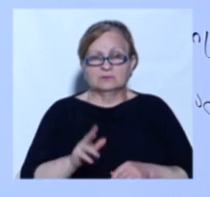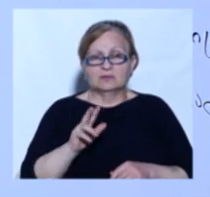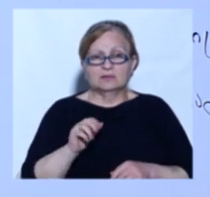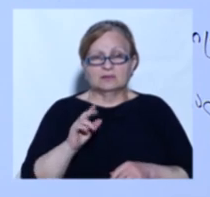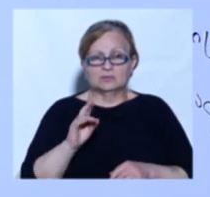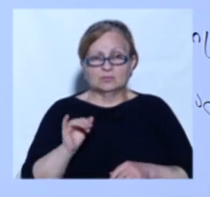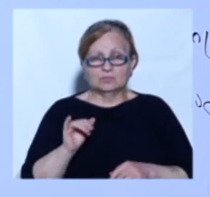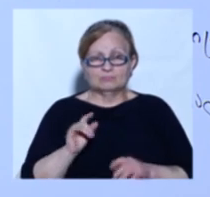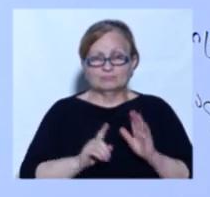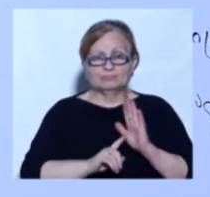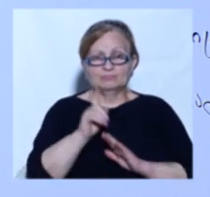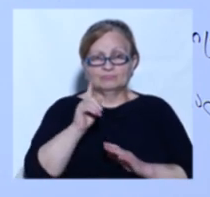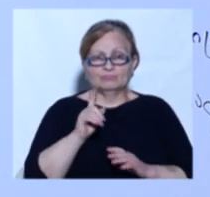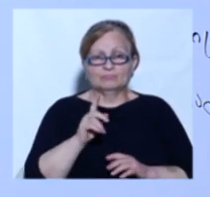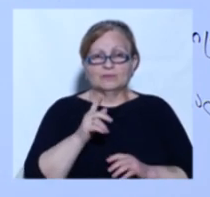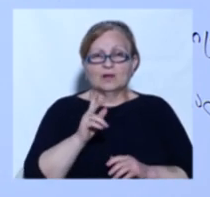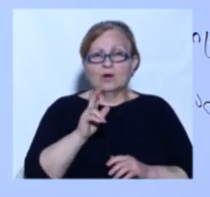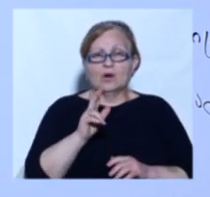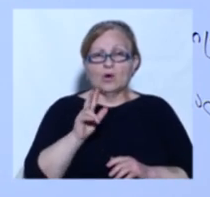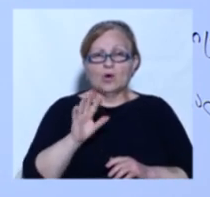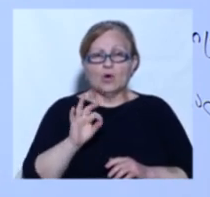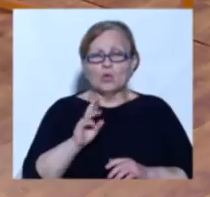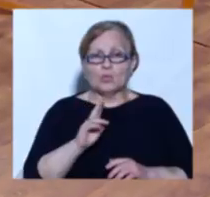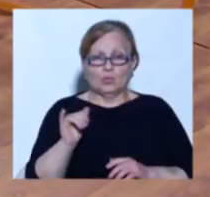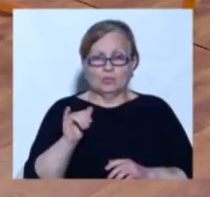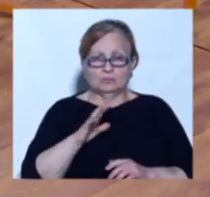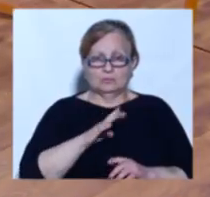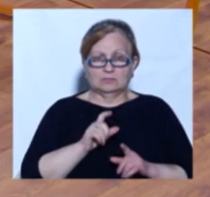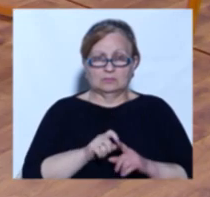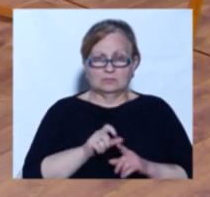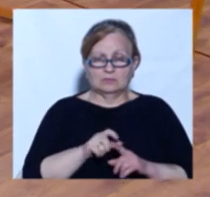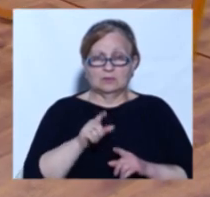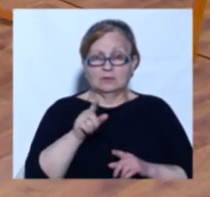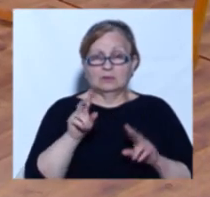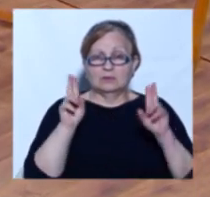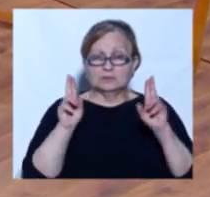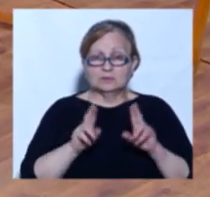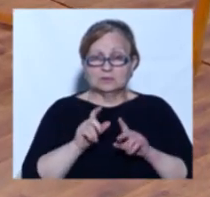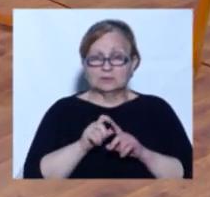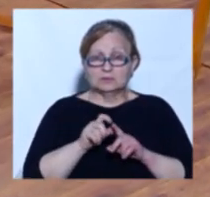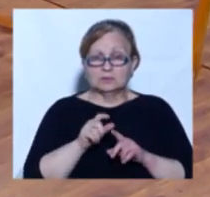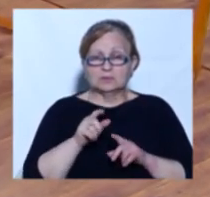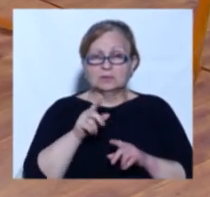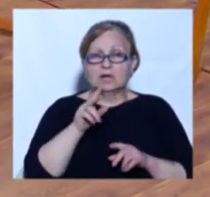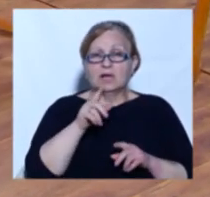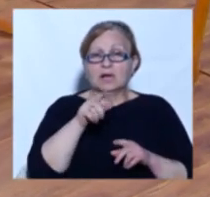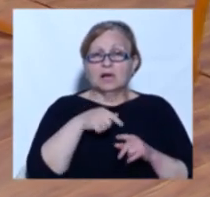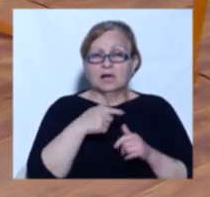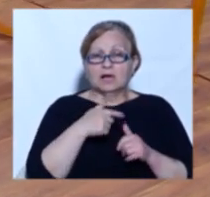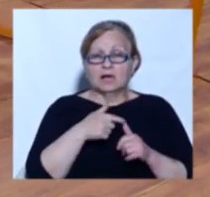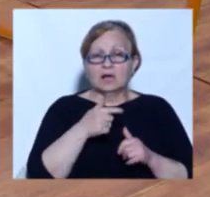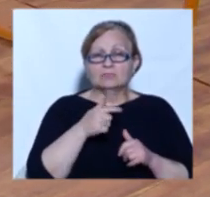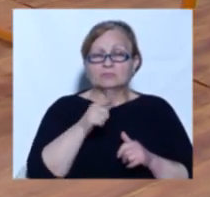ჰაიკუს თავდაპირველად ერქვა ჰოკუ. და რატომ? ეს ტერმინი იაპონურად ნიშნავს ლექსის